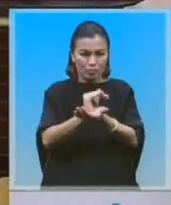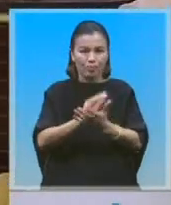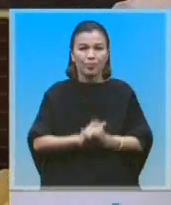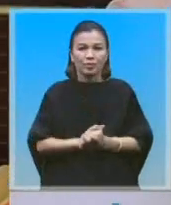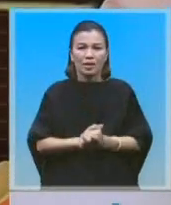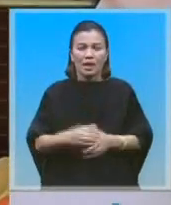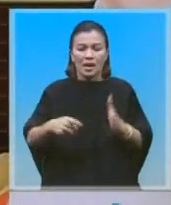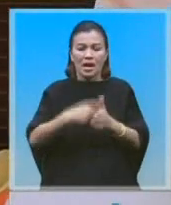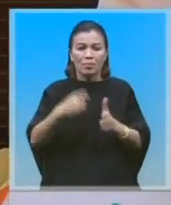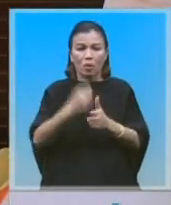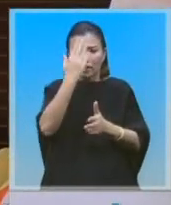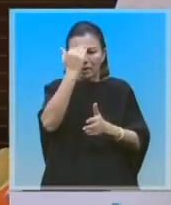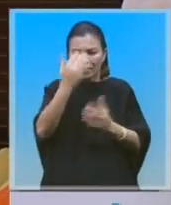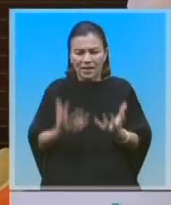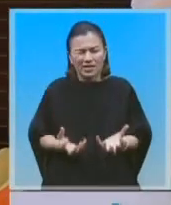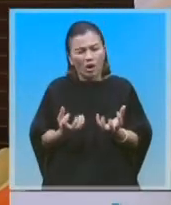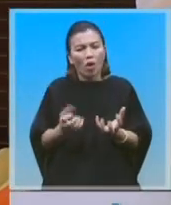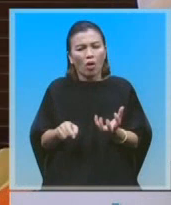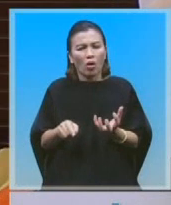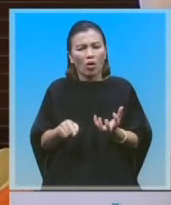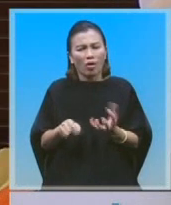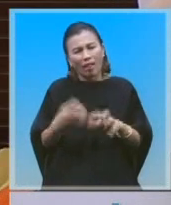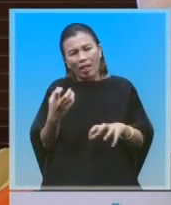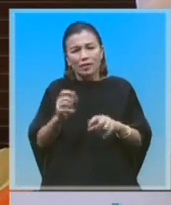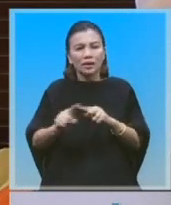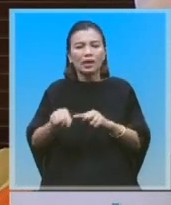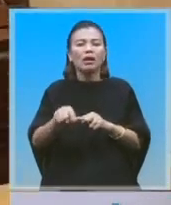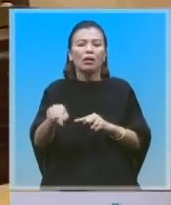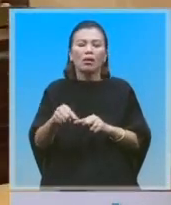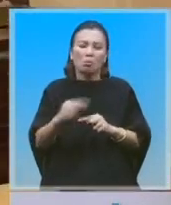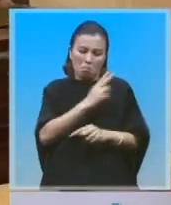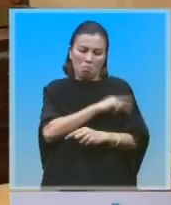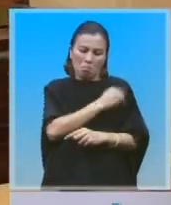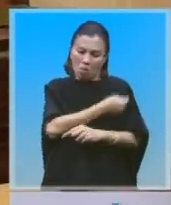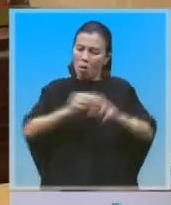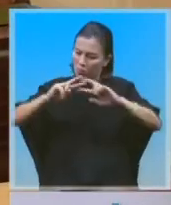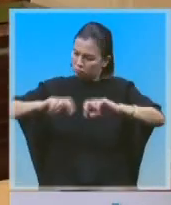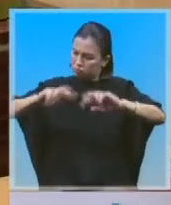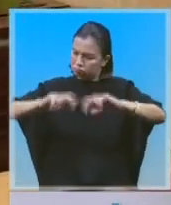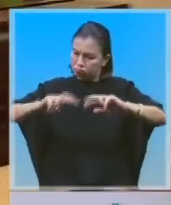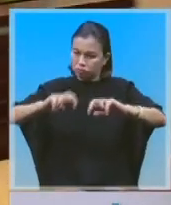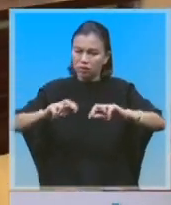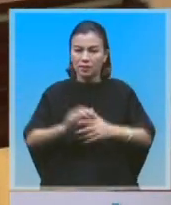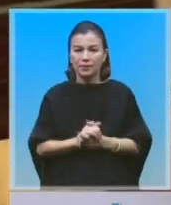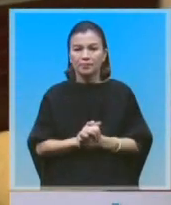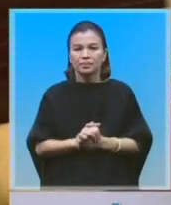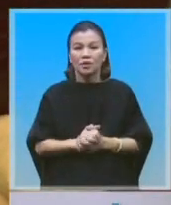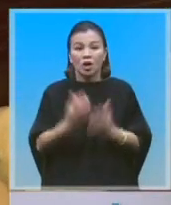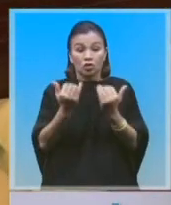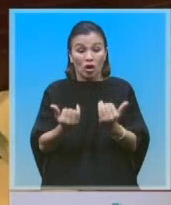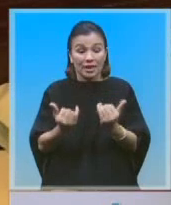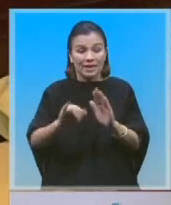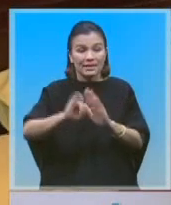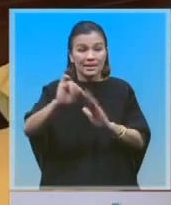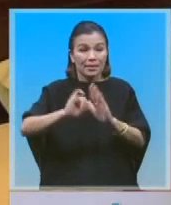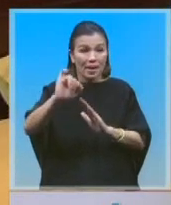ของผู้รับบริการนั้นตอนนี้ยังอยู่ระหว่างการวินิจฉัยของแพทย์ครับ ปัจจุบันนี้ในพื้นที่จังหวัดเชียงใหม่มีสถ